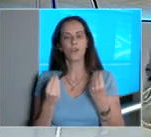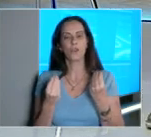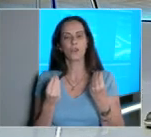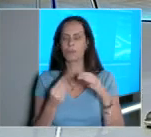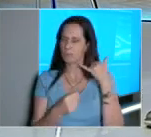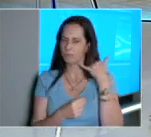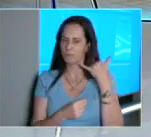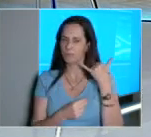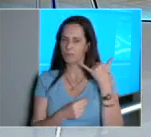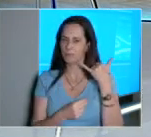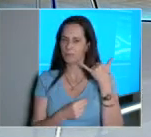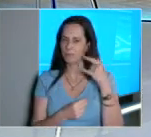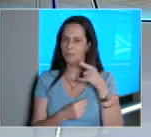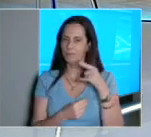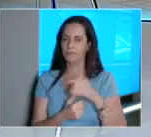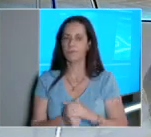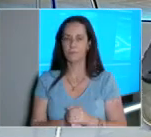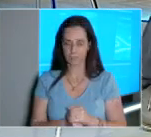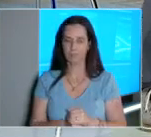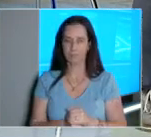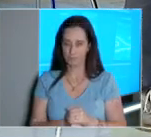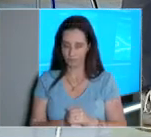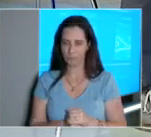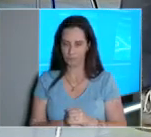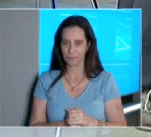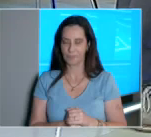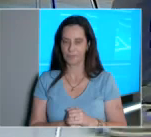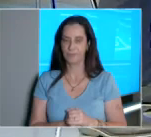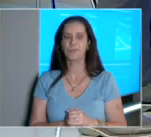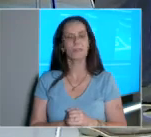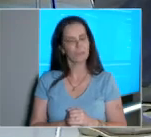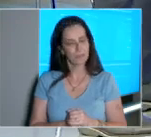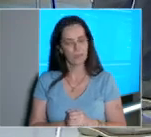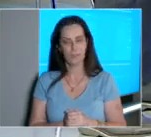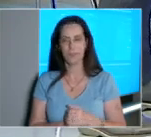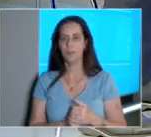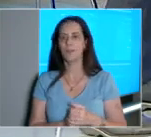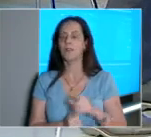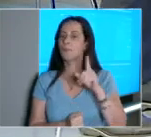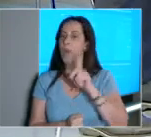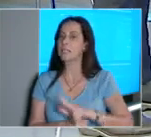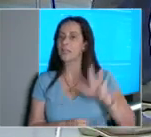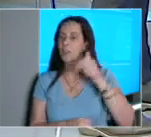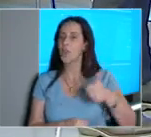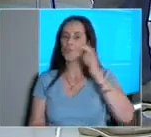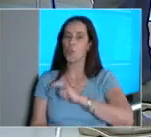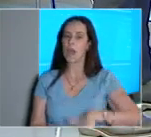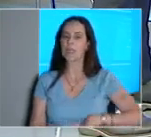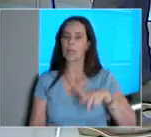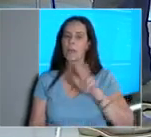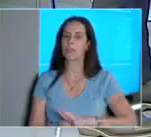חיים רוקח איתנו? תכף ננסה. כן. חיים רוקח, ראש המועצה האזורית גולן, בוקר טוב.